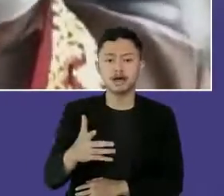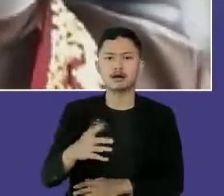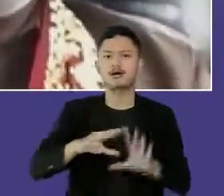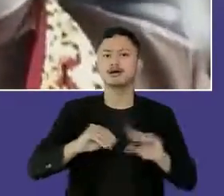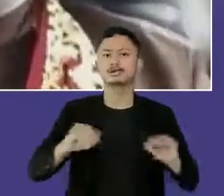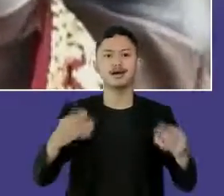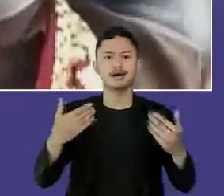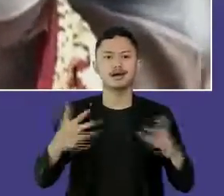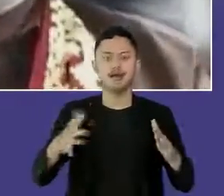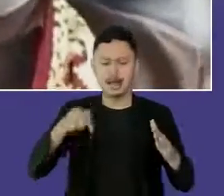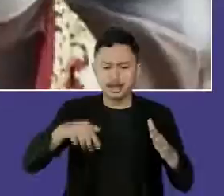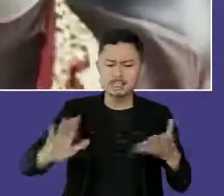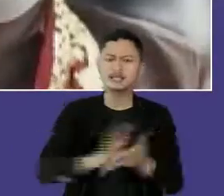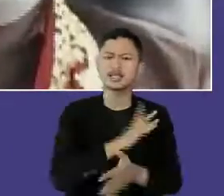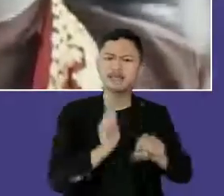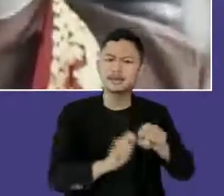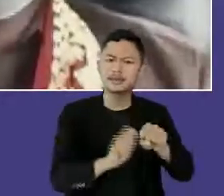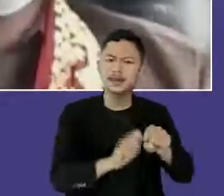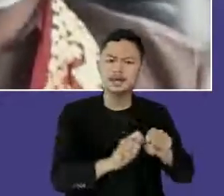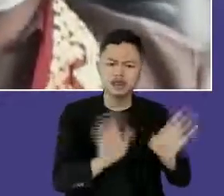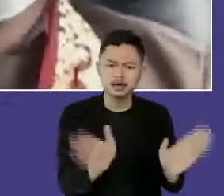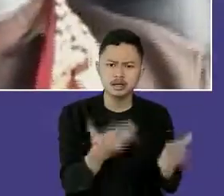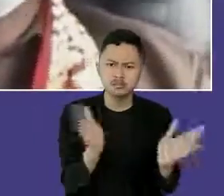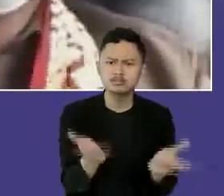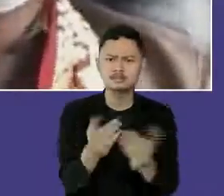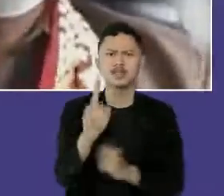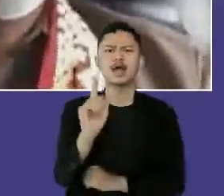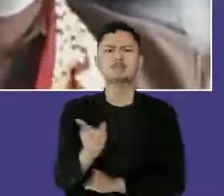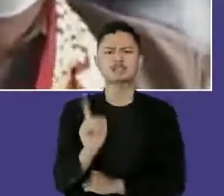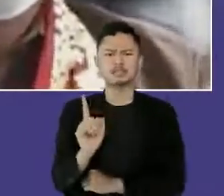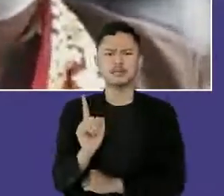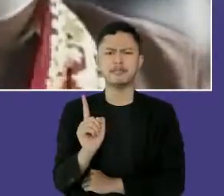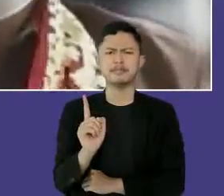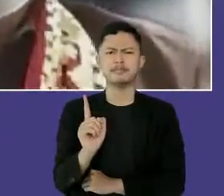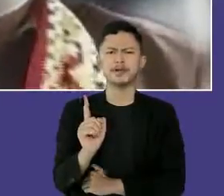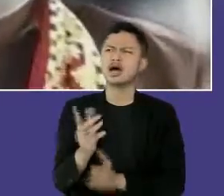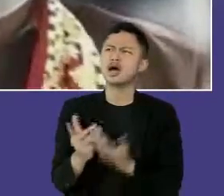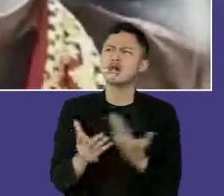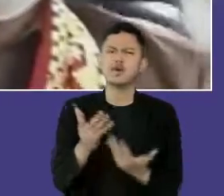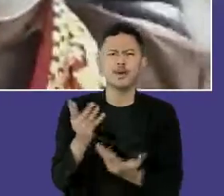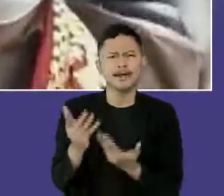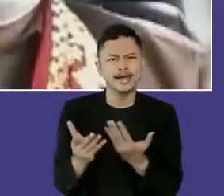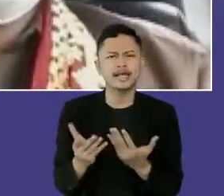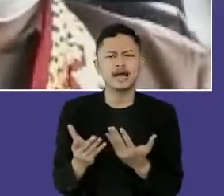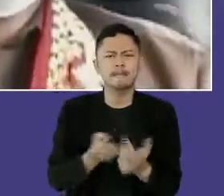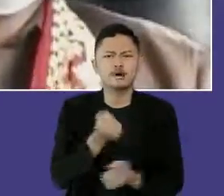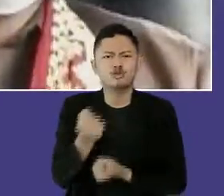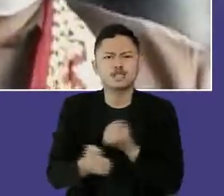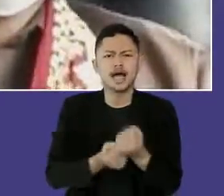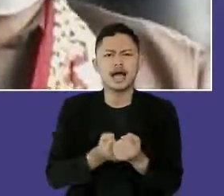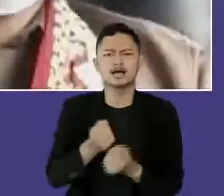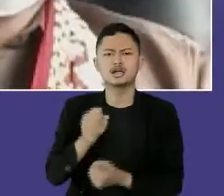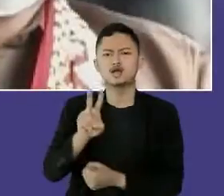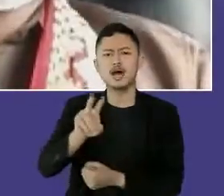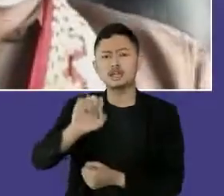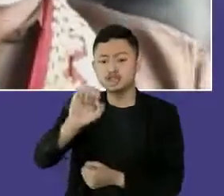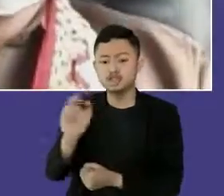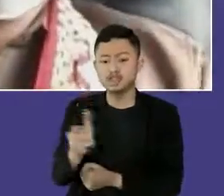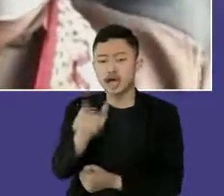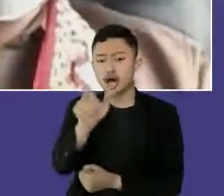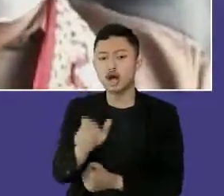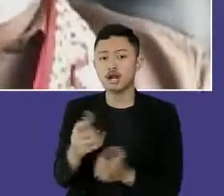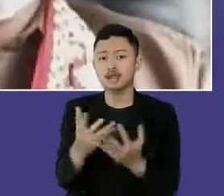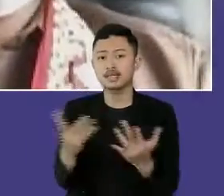momentum perbaikan ini karena sudah lebih dari 2 juta pelaku pariwisata dan ekonomi kreatif